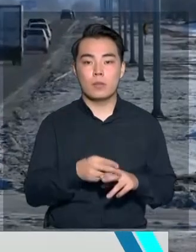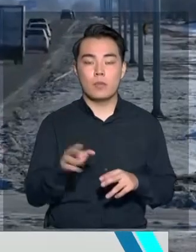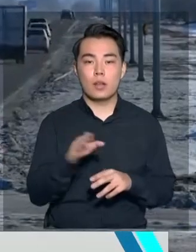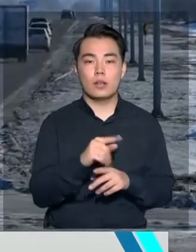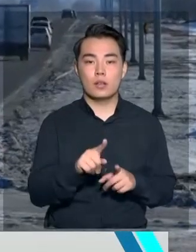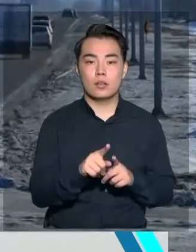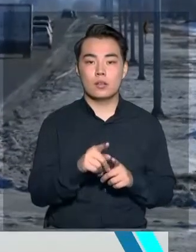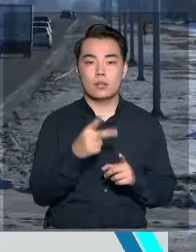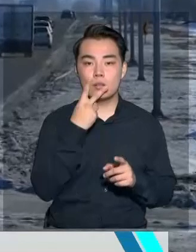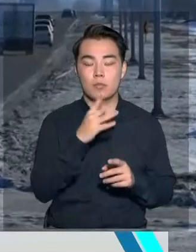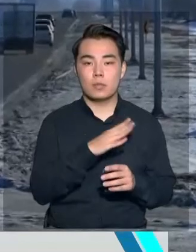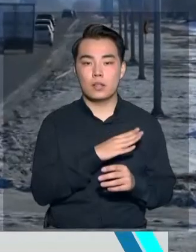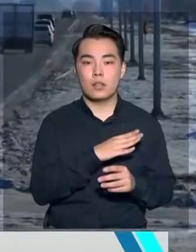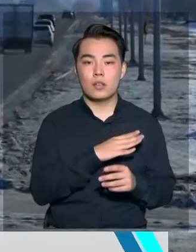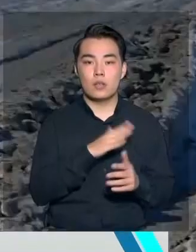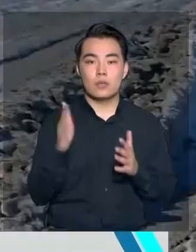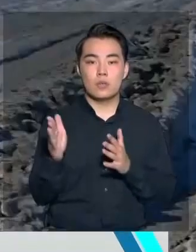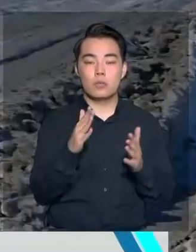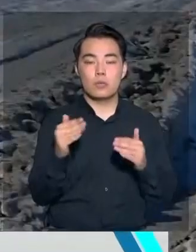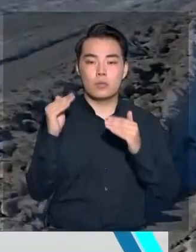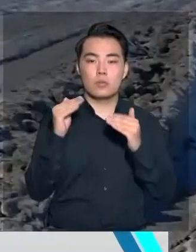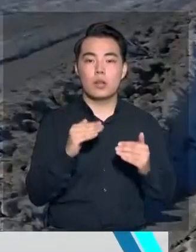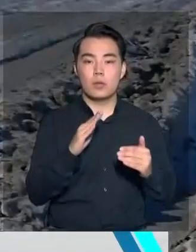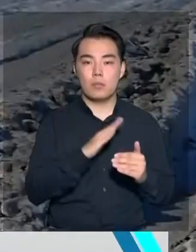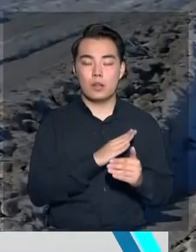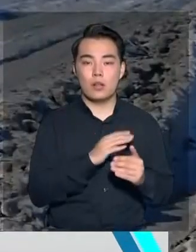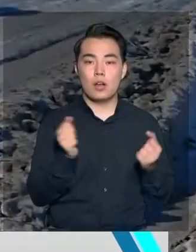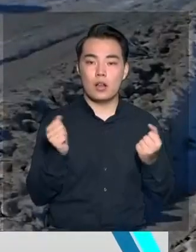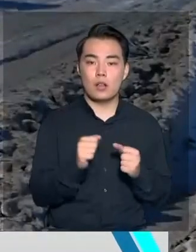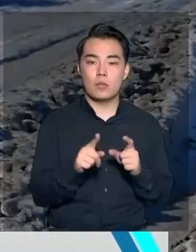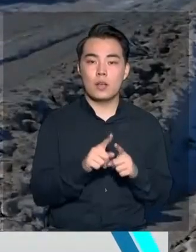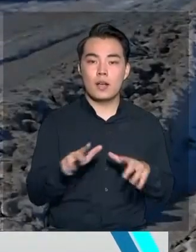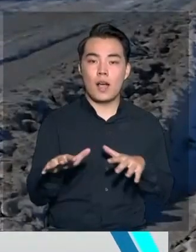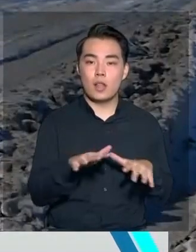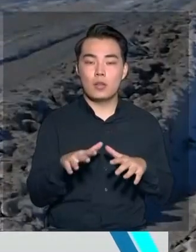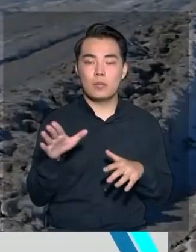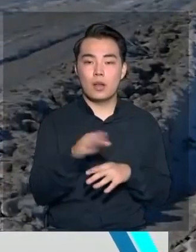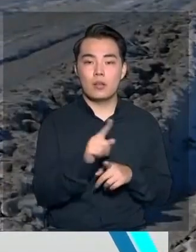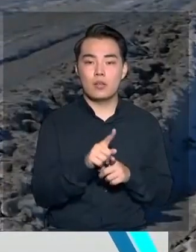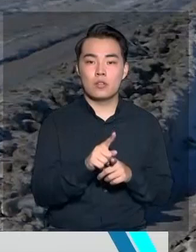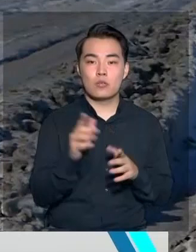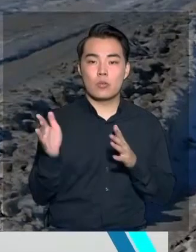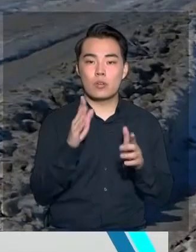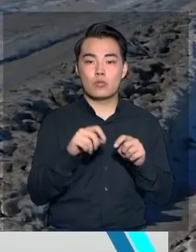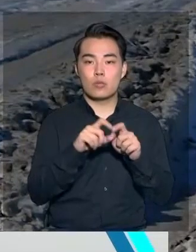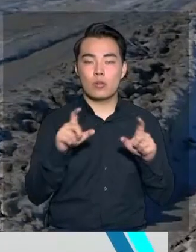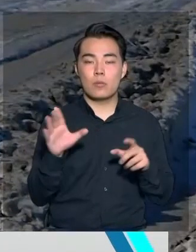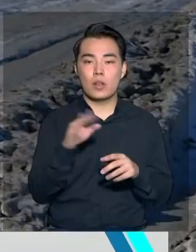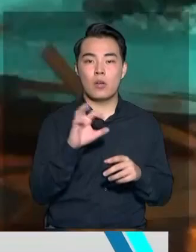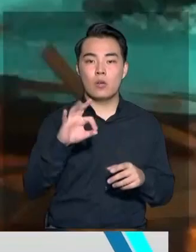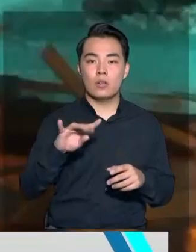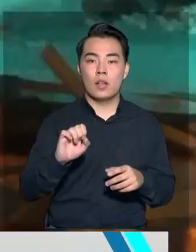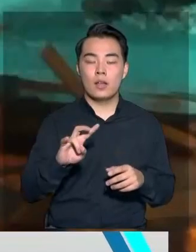мәз емес, аймақта ауа температурасы күрт төмендеп кетті. Көктайғақ, мұз бен қатты желдің салдарынан мектеп оқушылары қашықтан оқуға